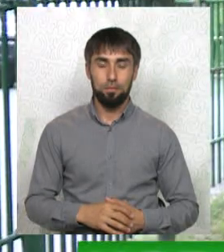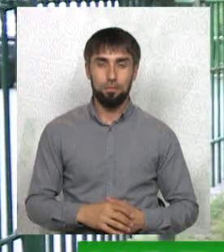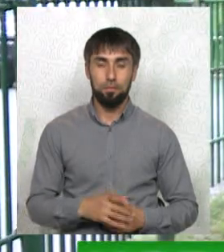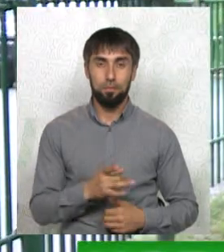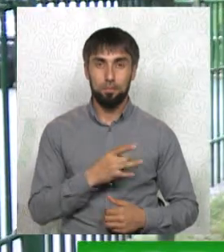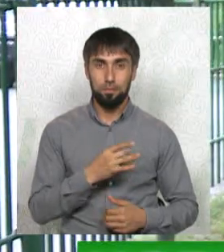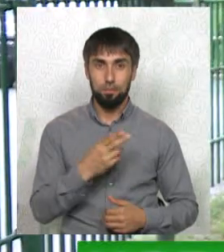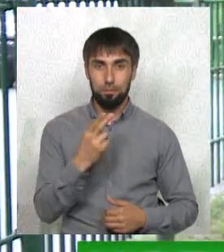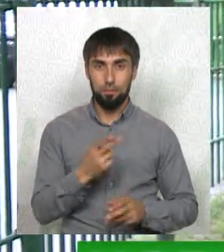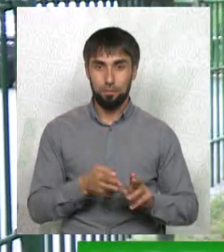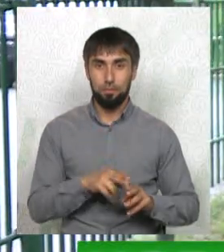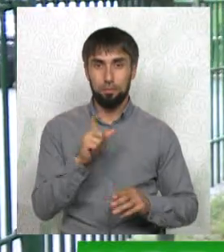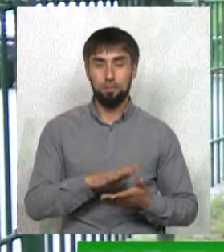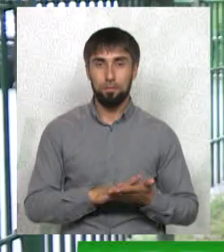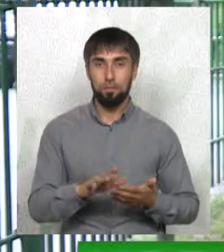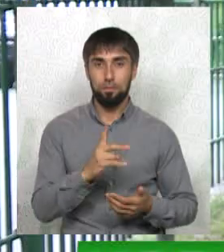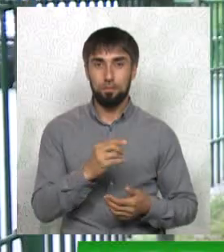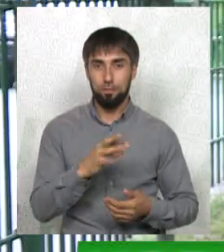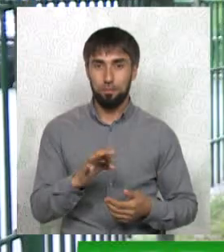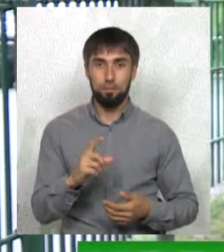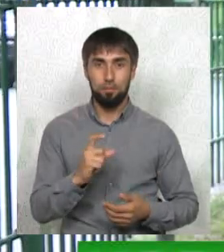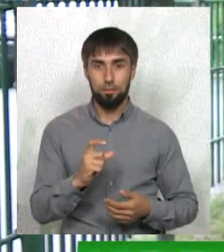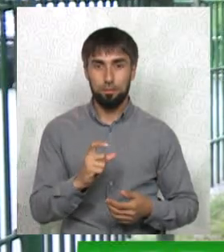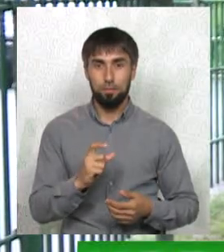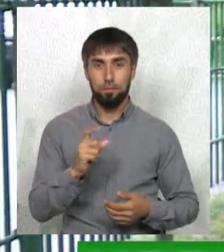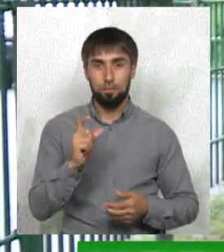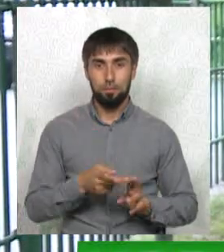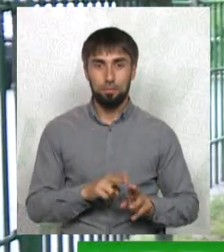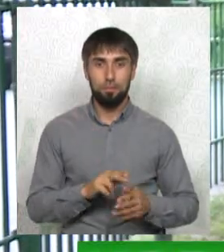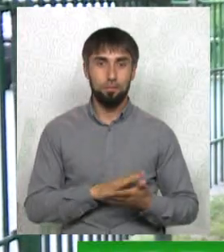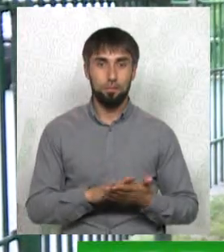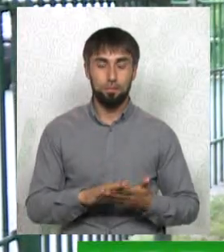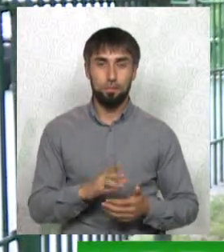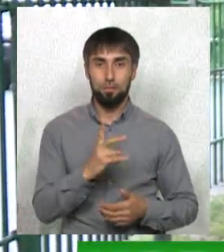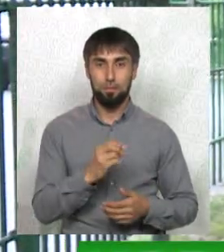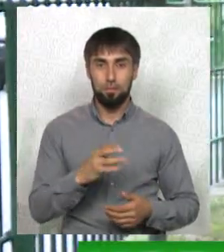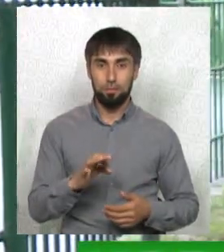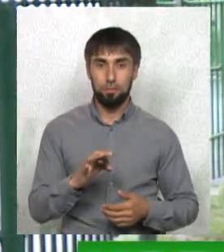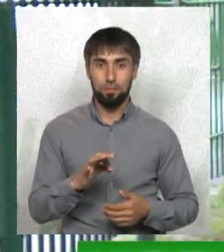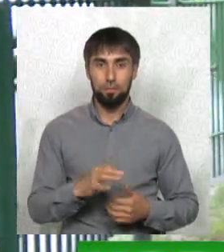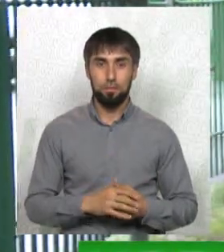Цвет обозначает чистое небо над головой. Синий цвет обозначает чистое небо,